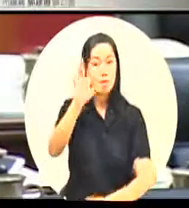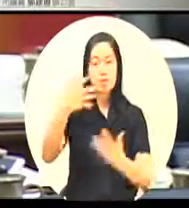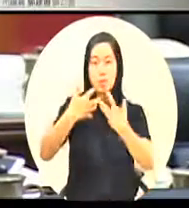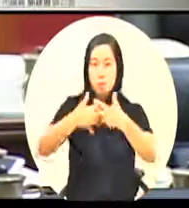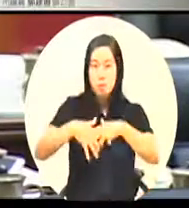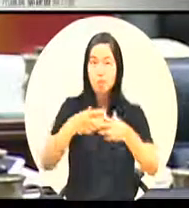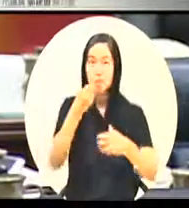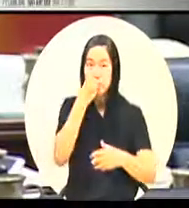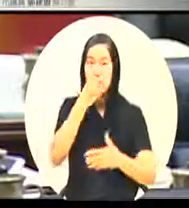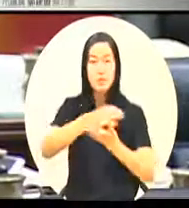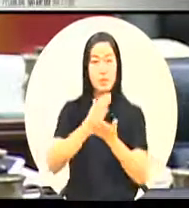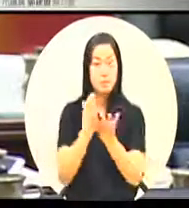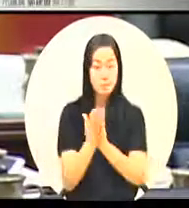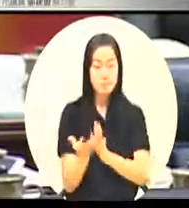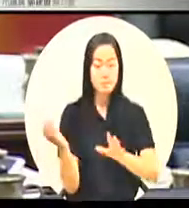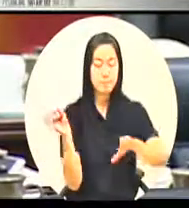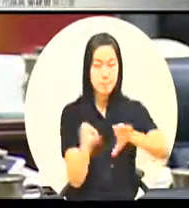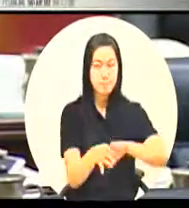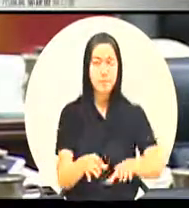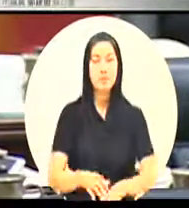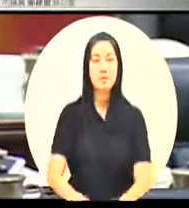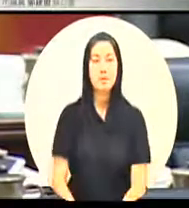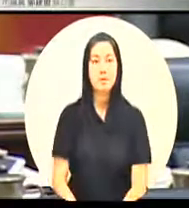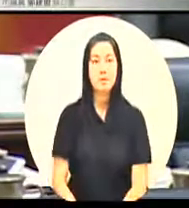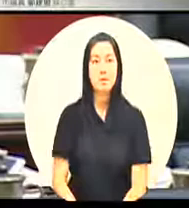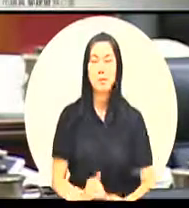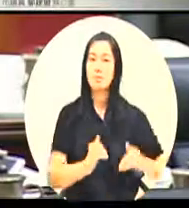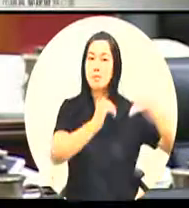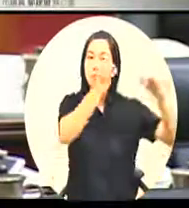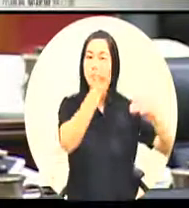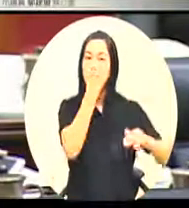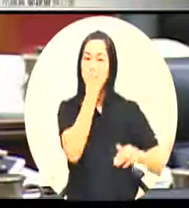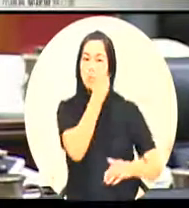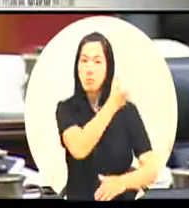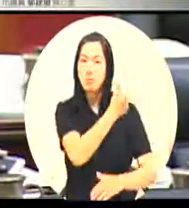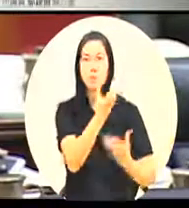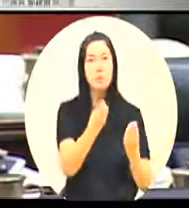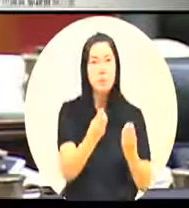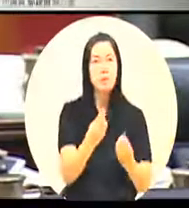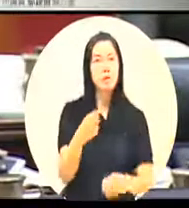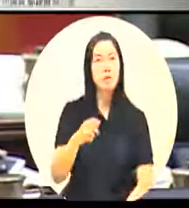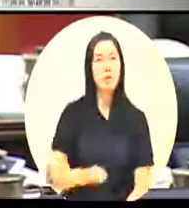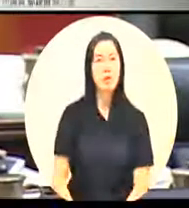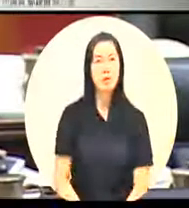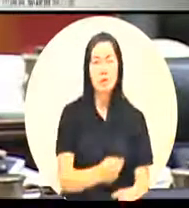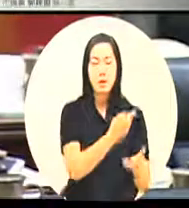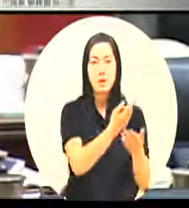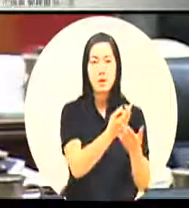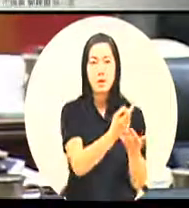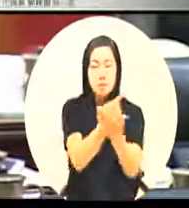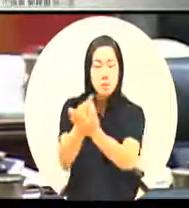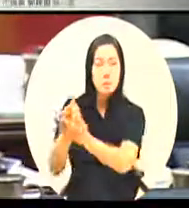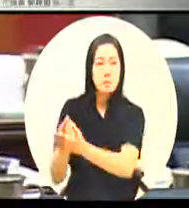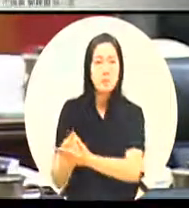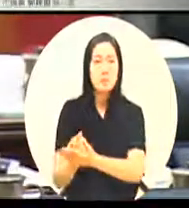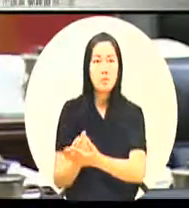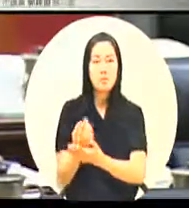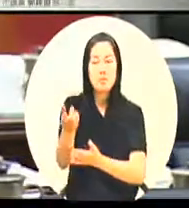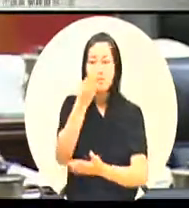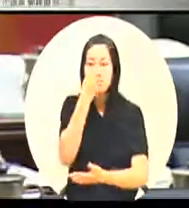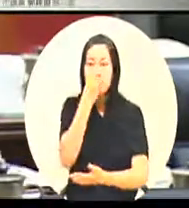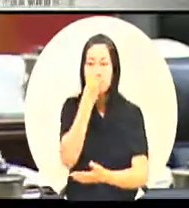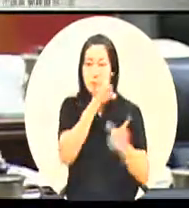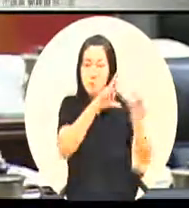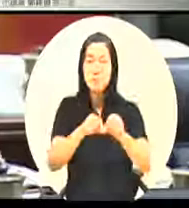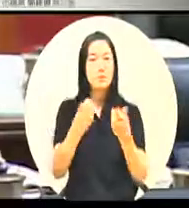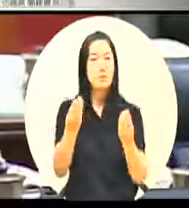机食材。大人现在就没吃这款标准， 在座恁这官员可能嘛无食这款标准，咱要先给